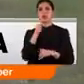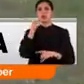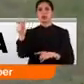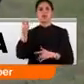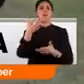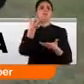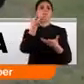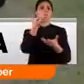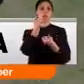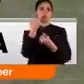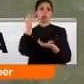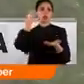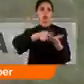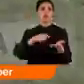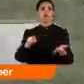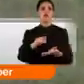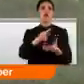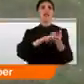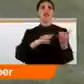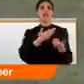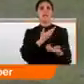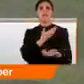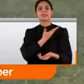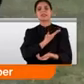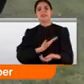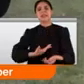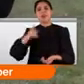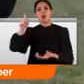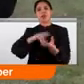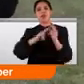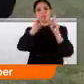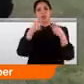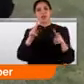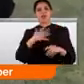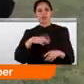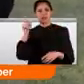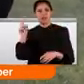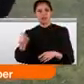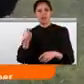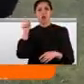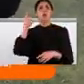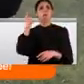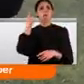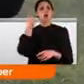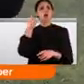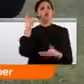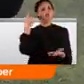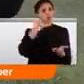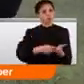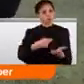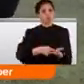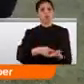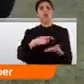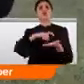aldı. Urfalılar kebabı sever. Onun niyeti de işte o dükkana bir kebapçı açmaktı. Nakit para verdi, çek de verdi.